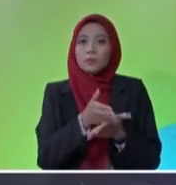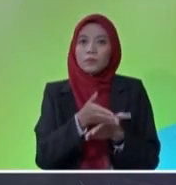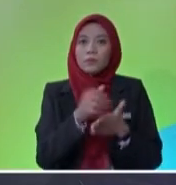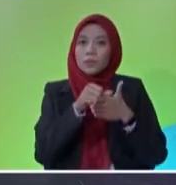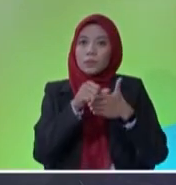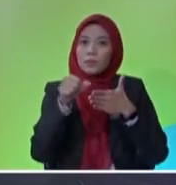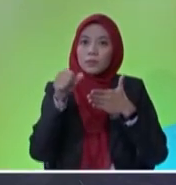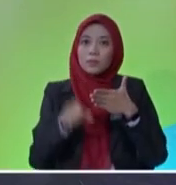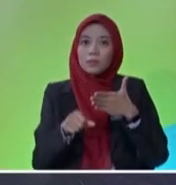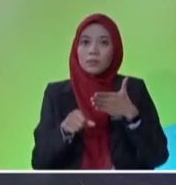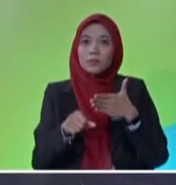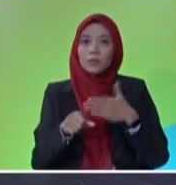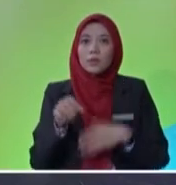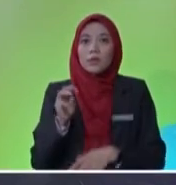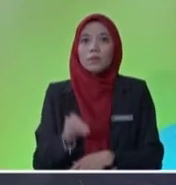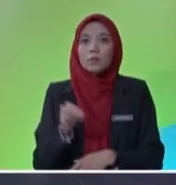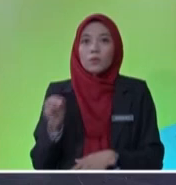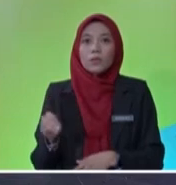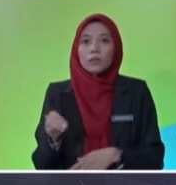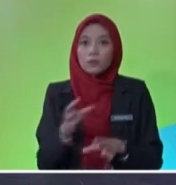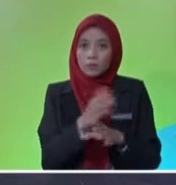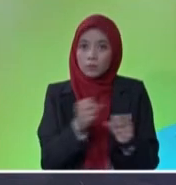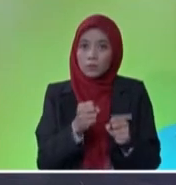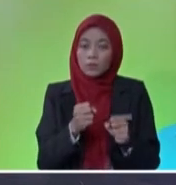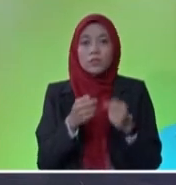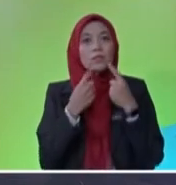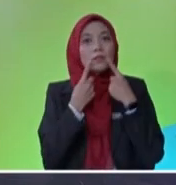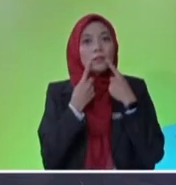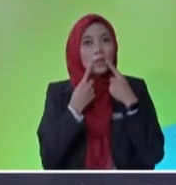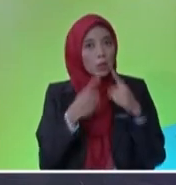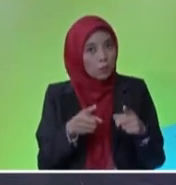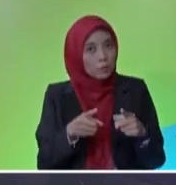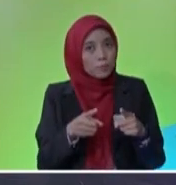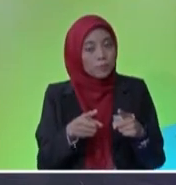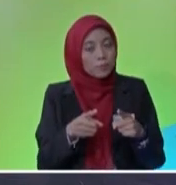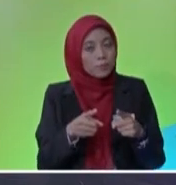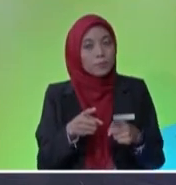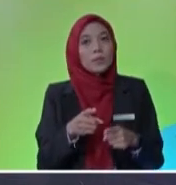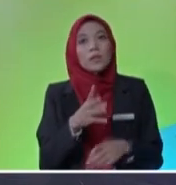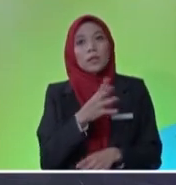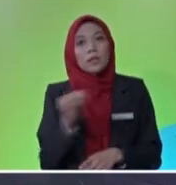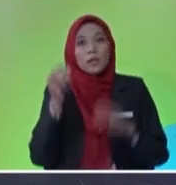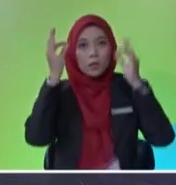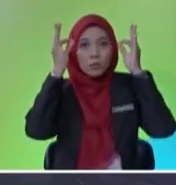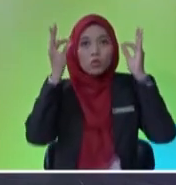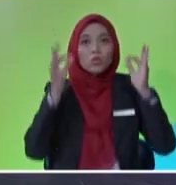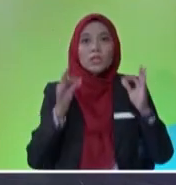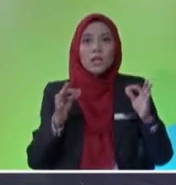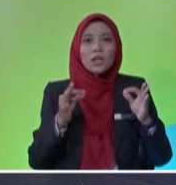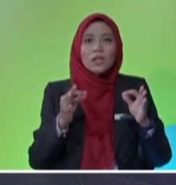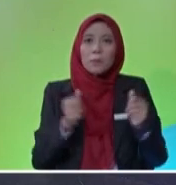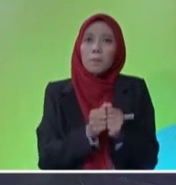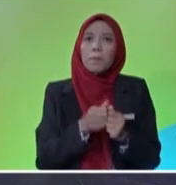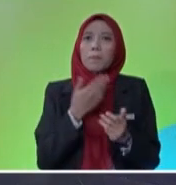kita di-add mereka juga dapat menjawab juga membuat rumusan dan keputusan dengan baik sekali dengan